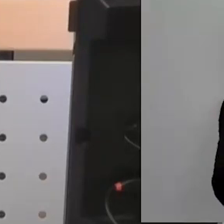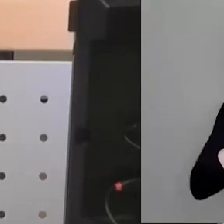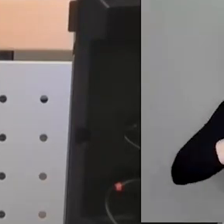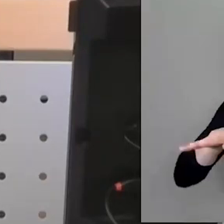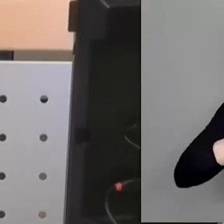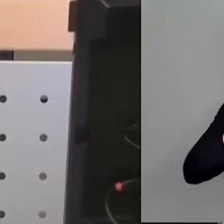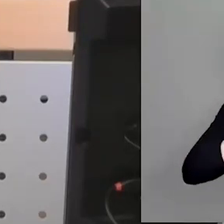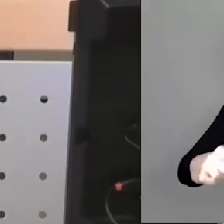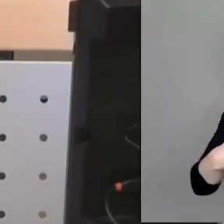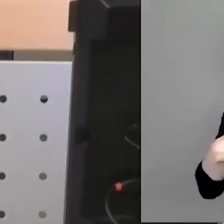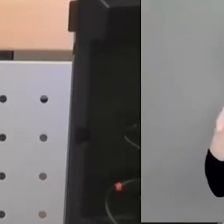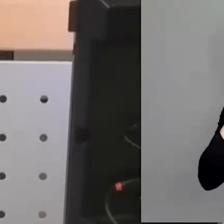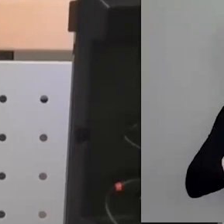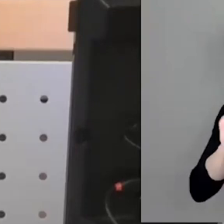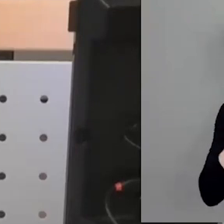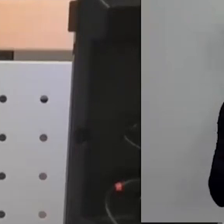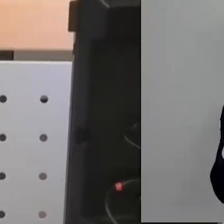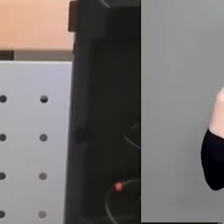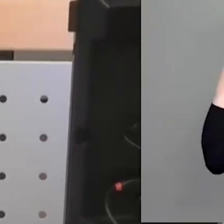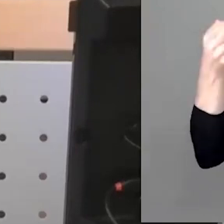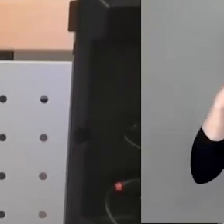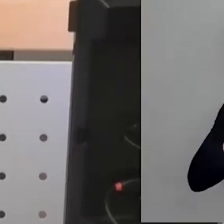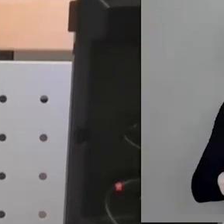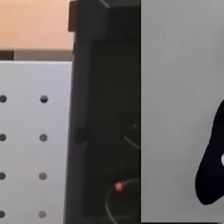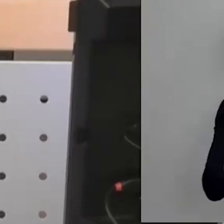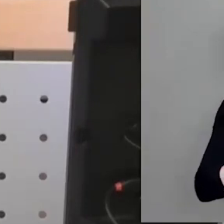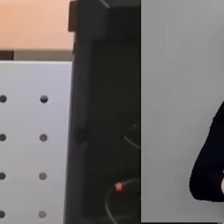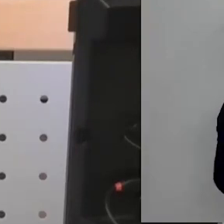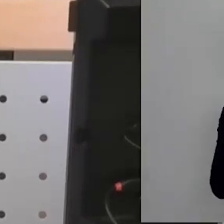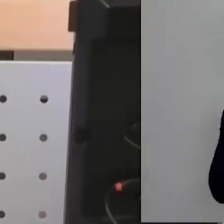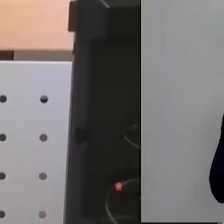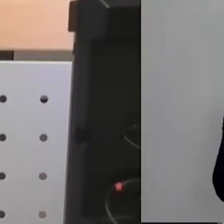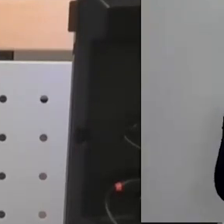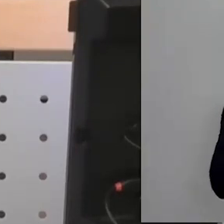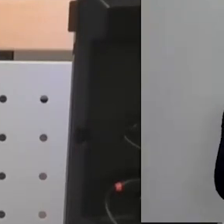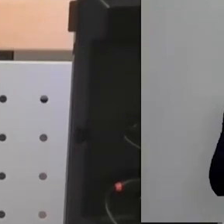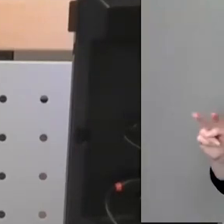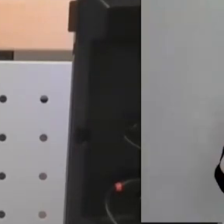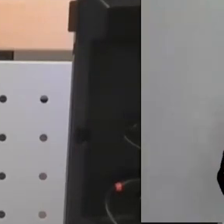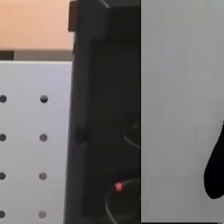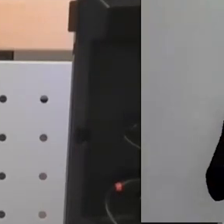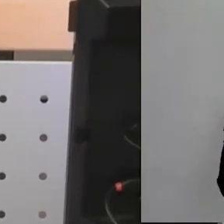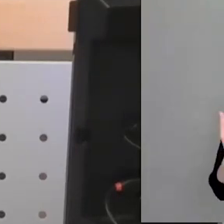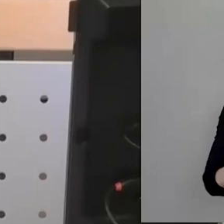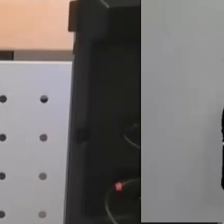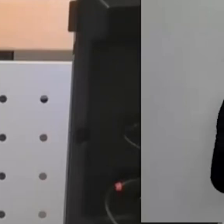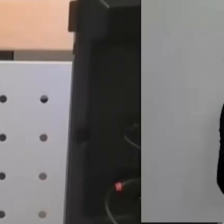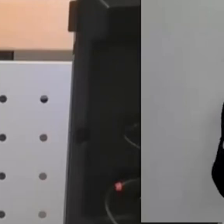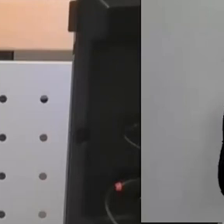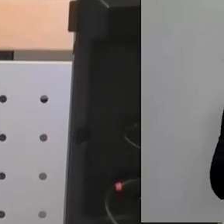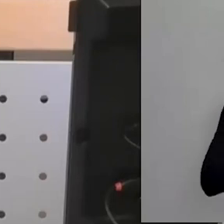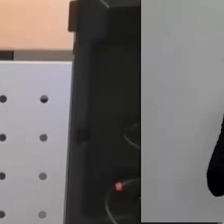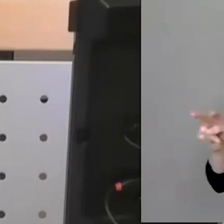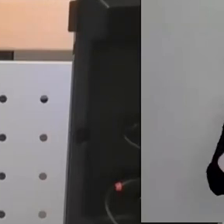sehr unterschiedlicher Art und Weise, setzen sehr unterschiedliche Schwerpunkte. Auch die Anschaffung der jeweiligen